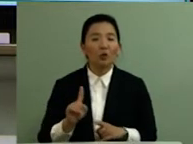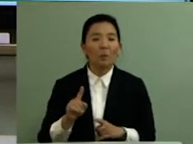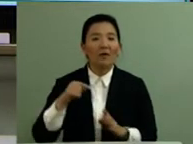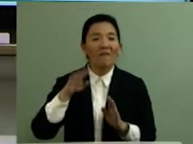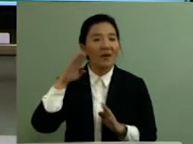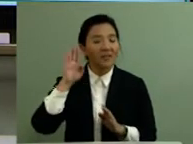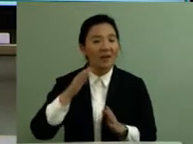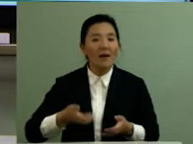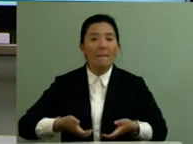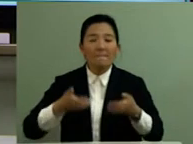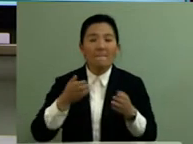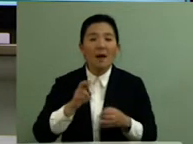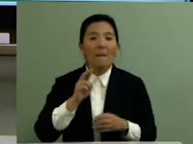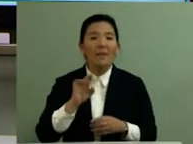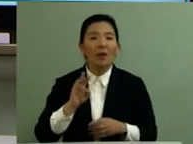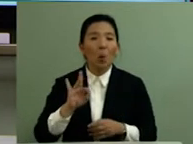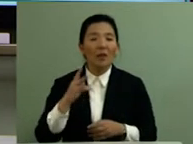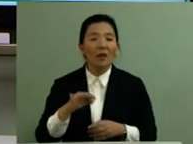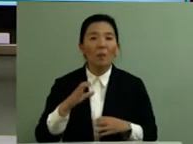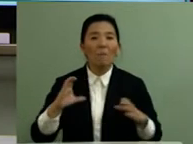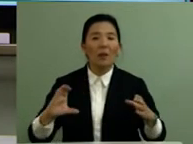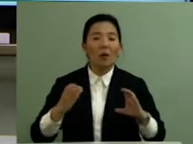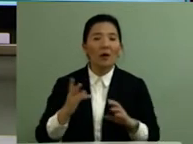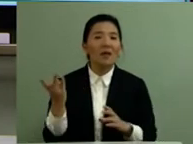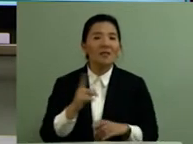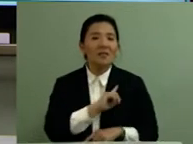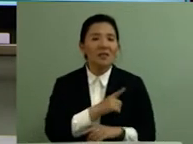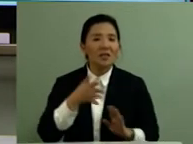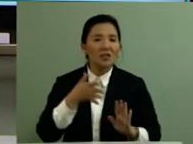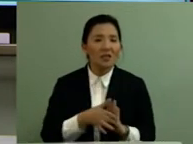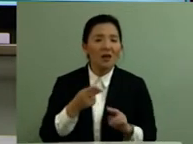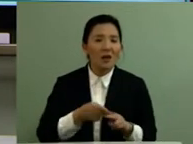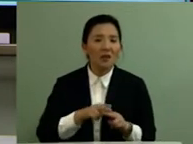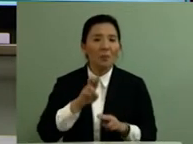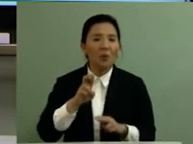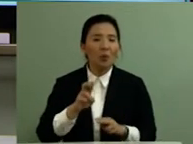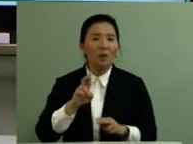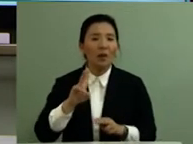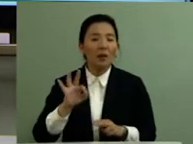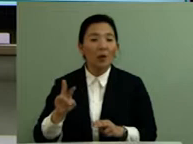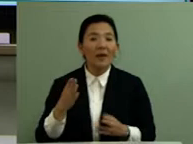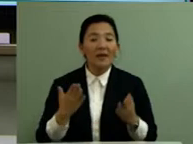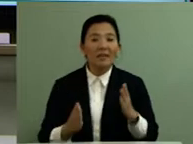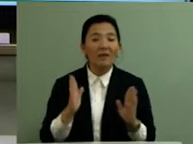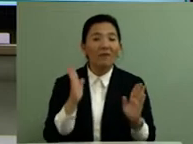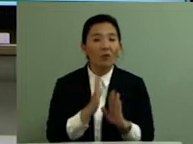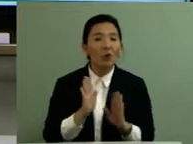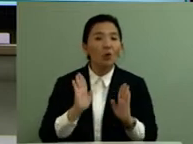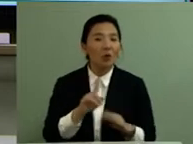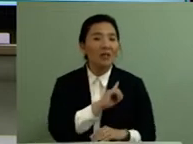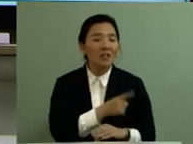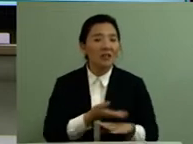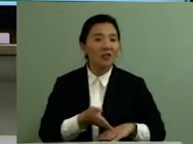воде бетонный блок. Давайте вспомним, какие силы действуют на этот бетонный блок. Если в воздухе, то только